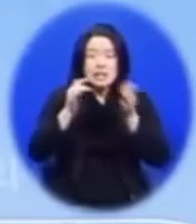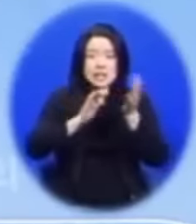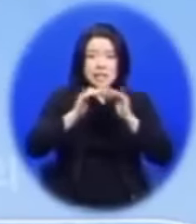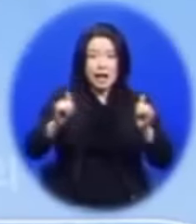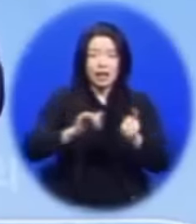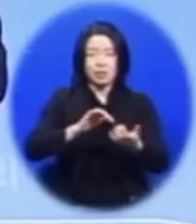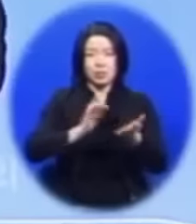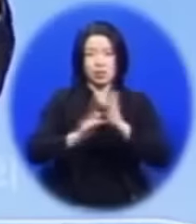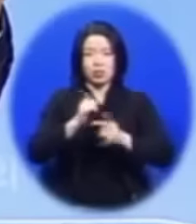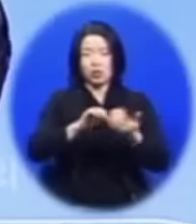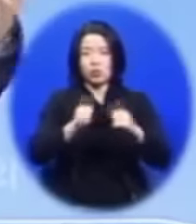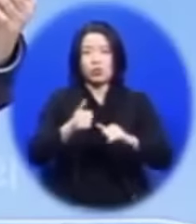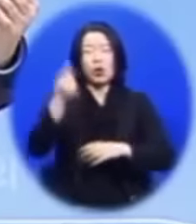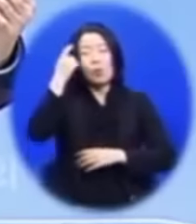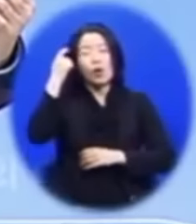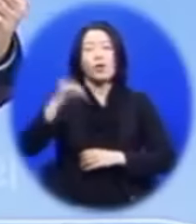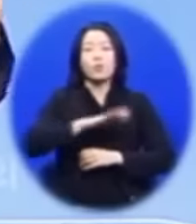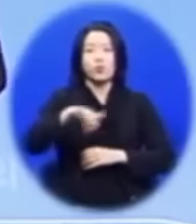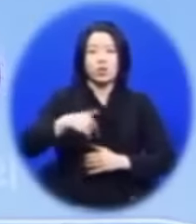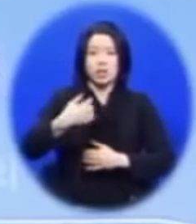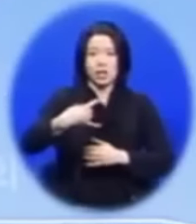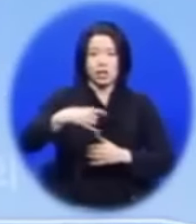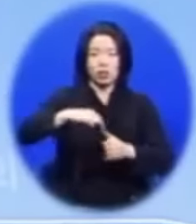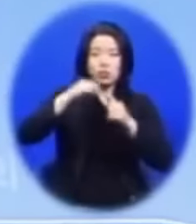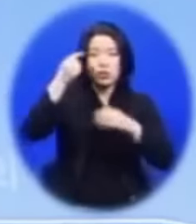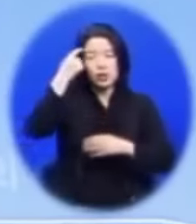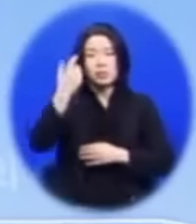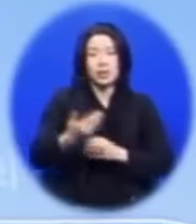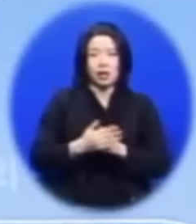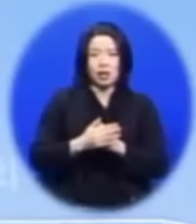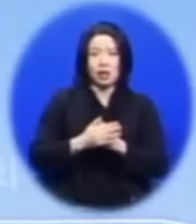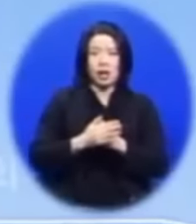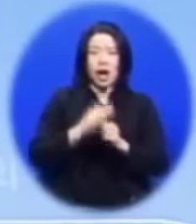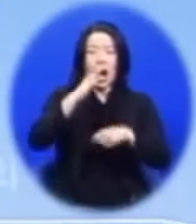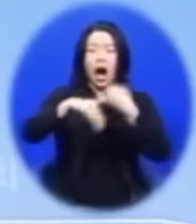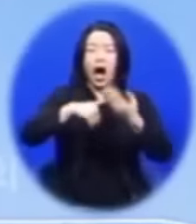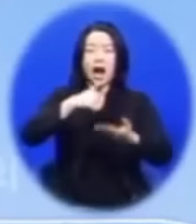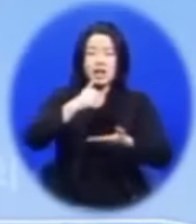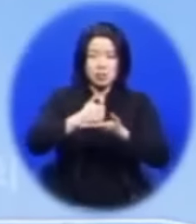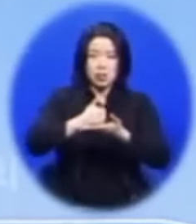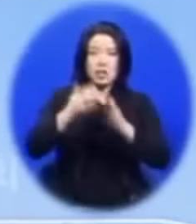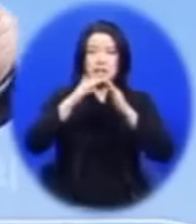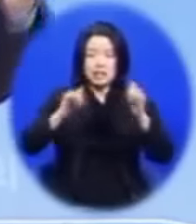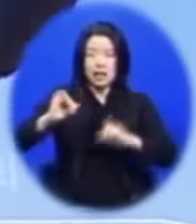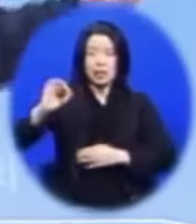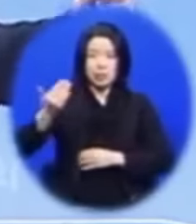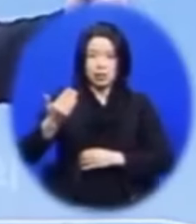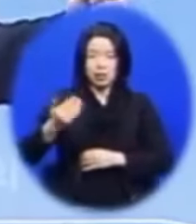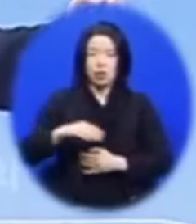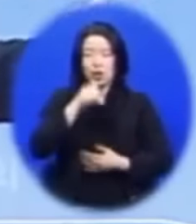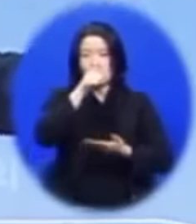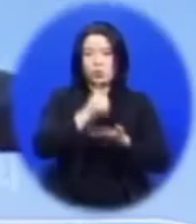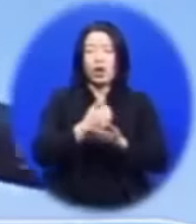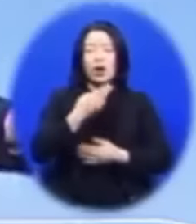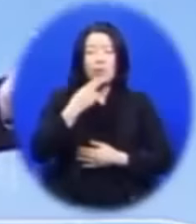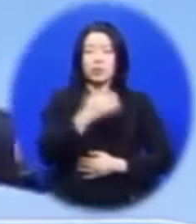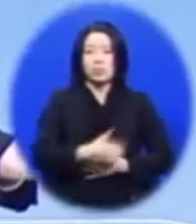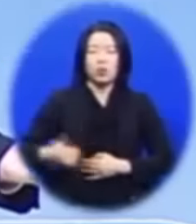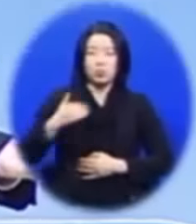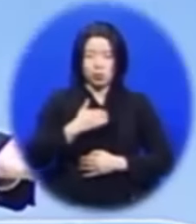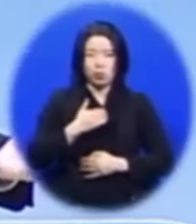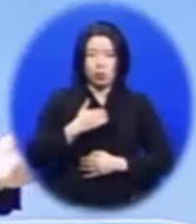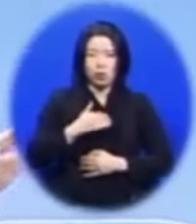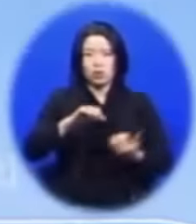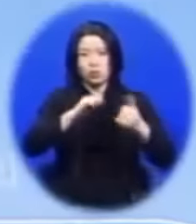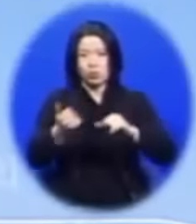됩니까 하나님이신 분이 사람이 되셔서 죄 없으신 몸으로 죽으셨으니 우리의 속죄